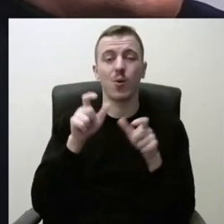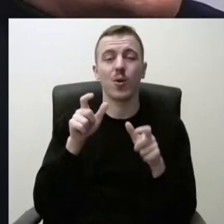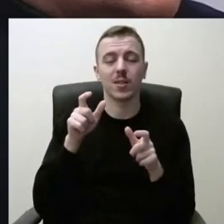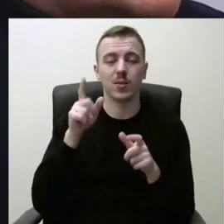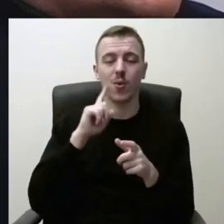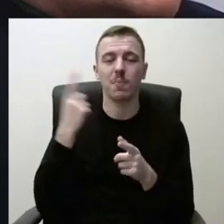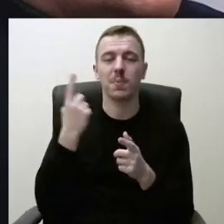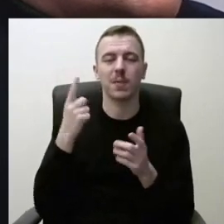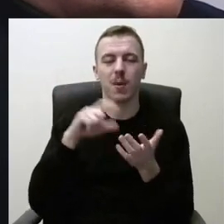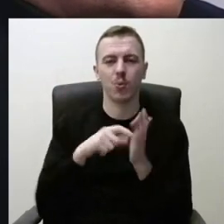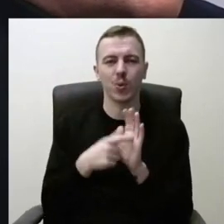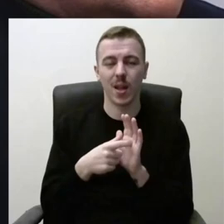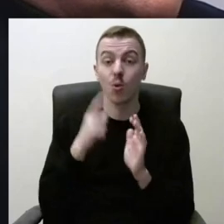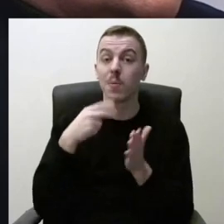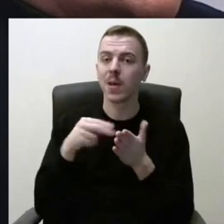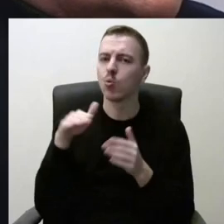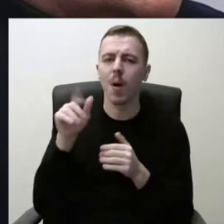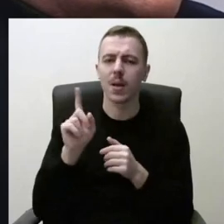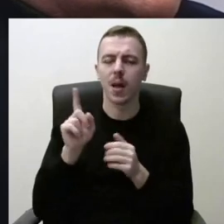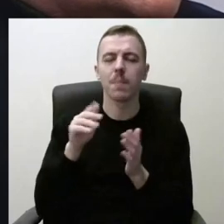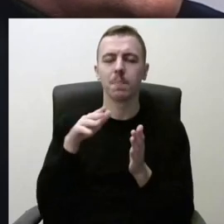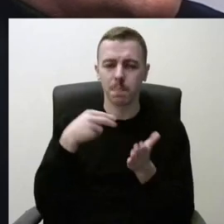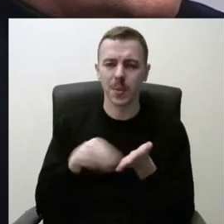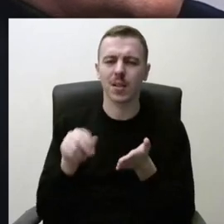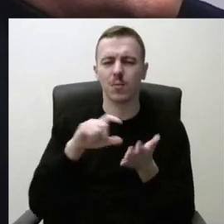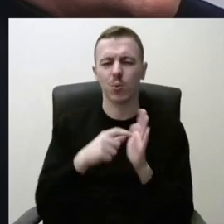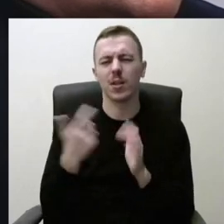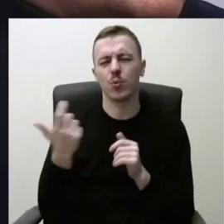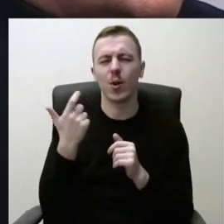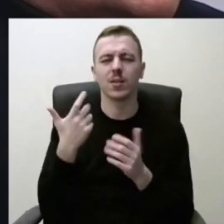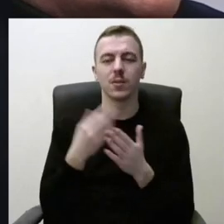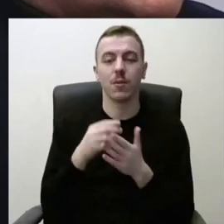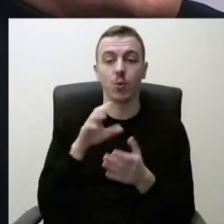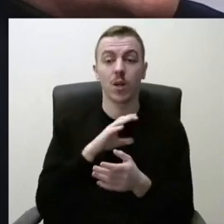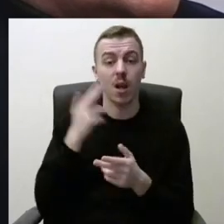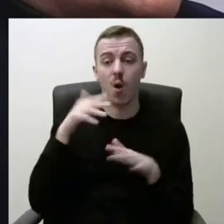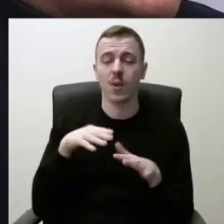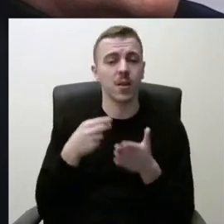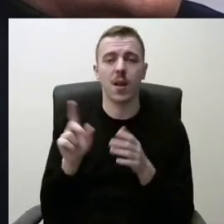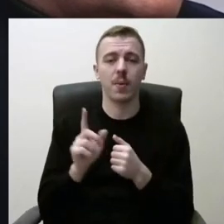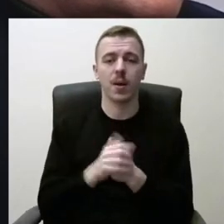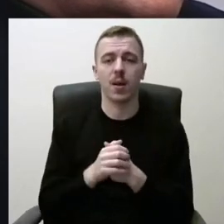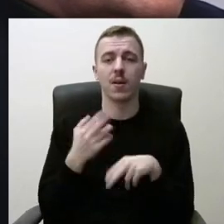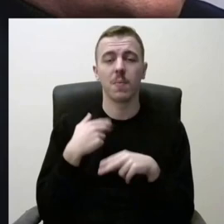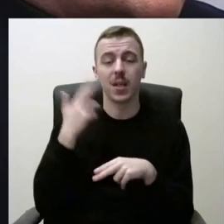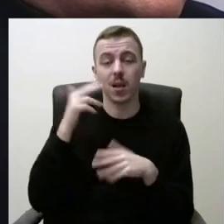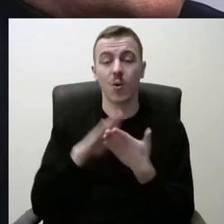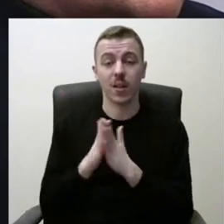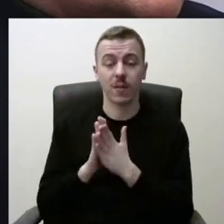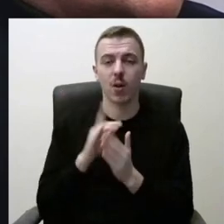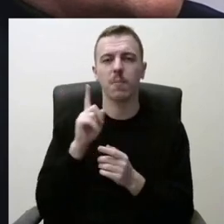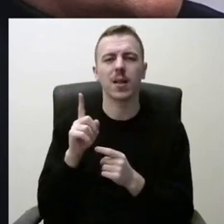butą, nenomuotis butą, bet pirktis pirmą butą ar pirmą nuosavą turtą, jie neperka Kaune. Reiškia, mes Kauną tvarkom, bet tvarkom